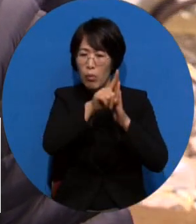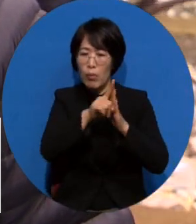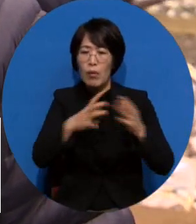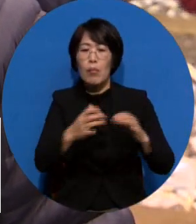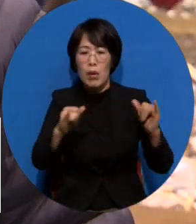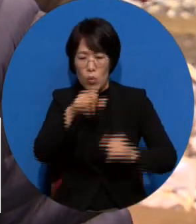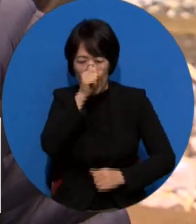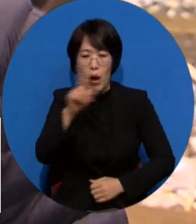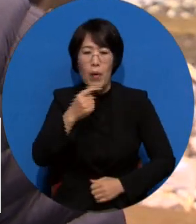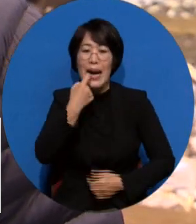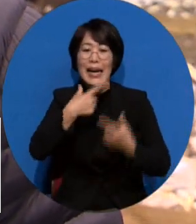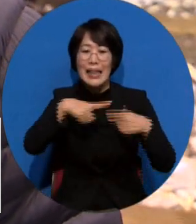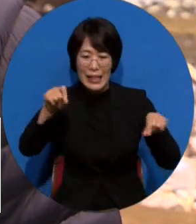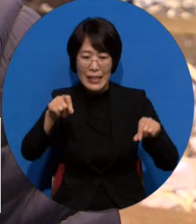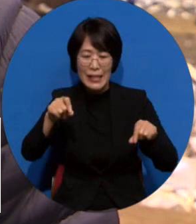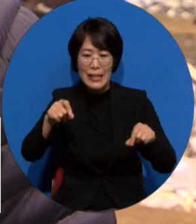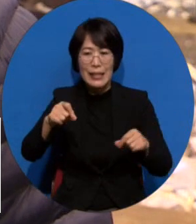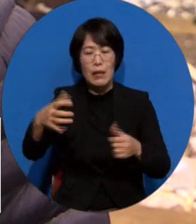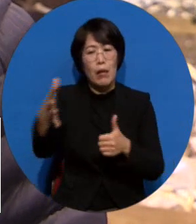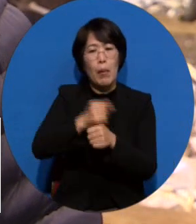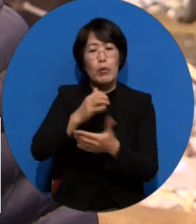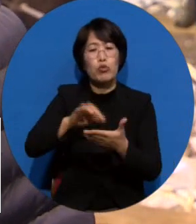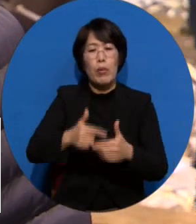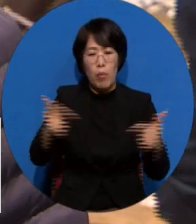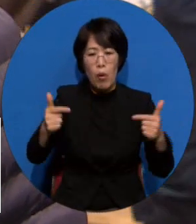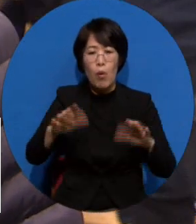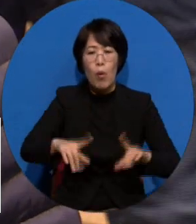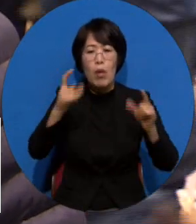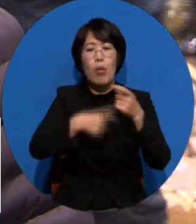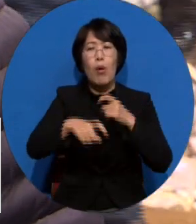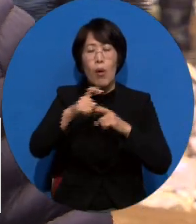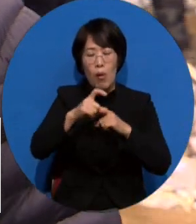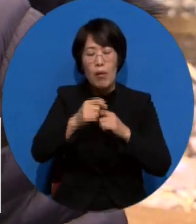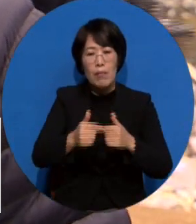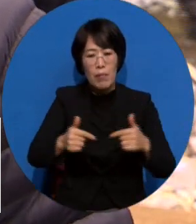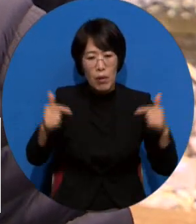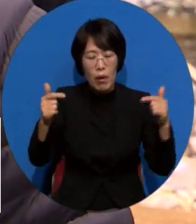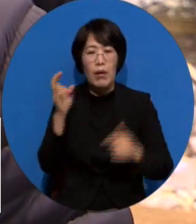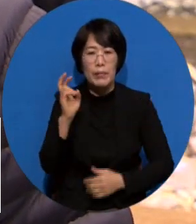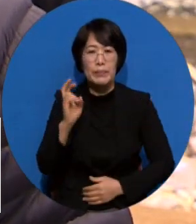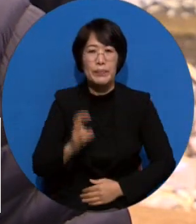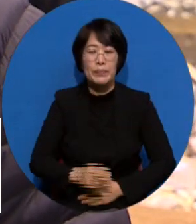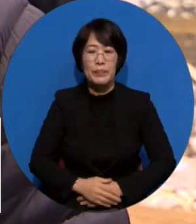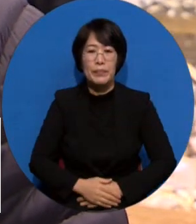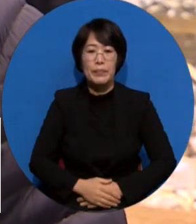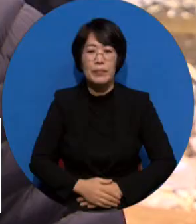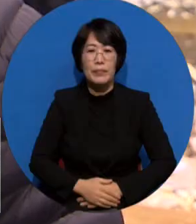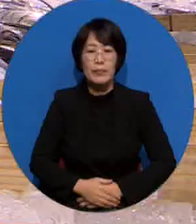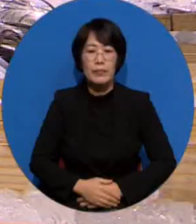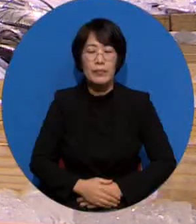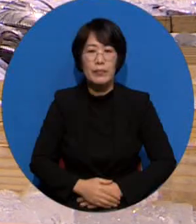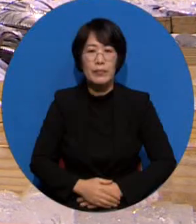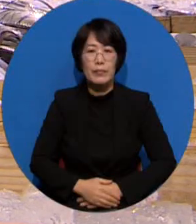우리 국민들이 좋아하는 갈치 여행량이 많이 늘었습니다. 그래서 갈치가 아마도 올해는 더 많이 늘어나지